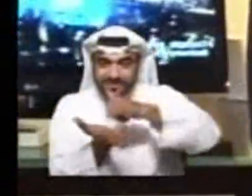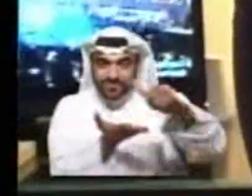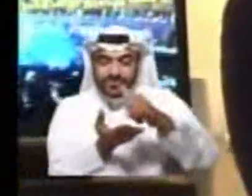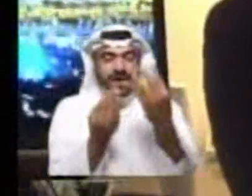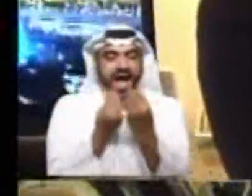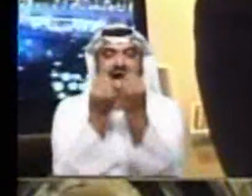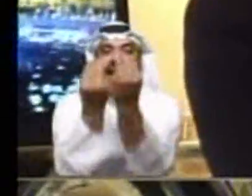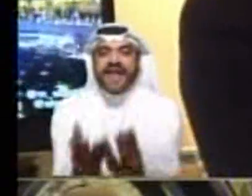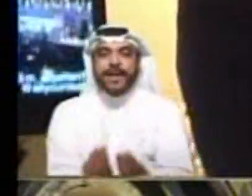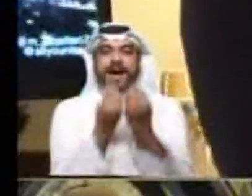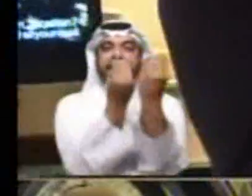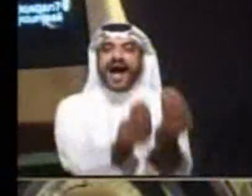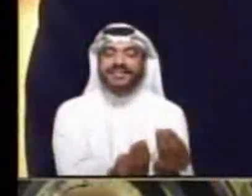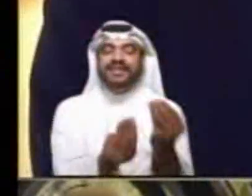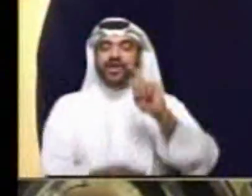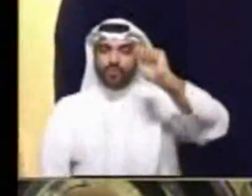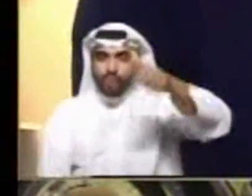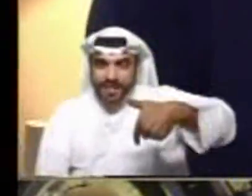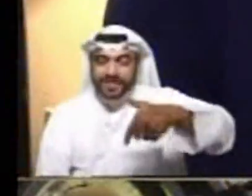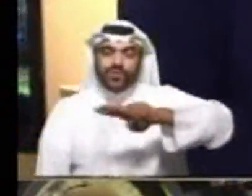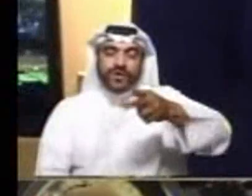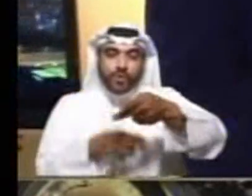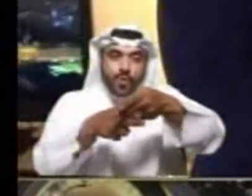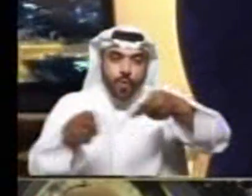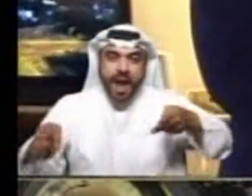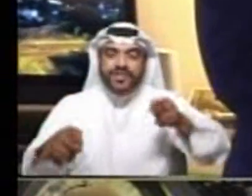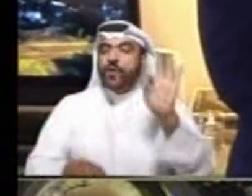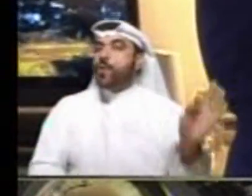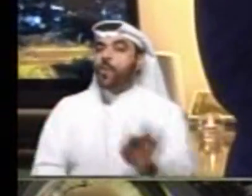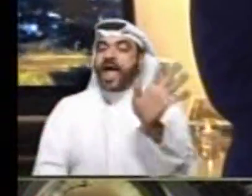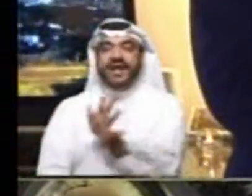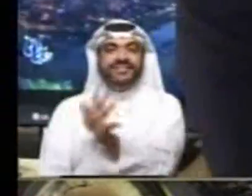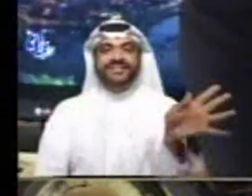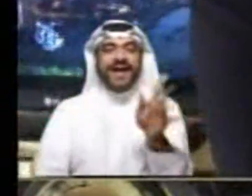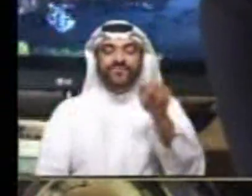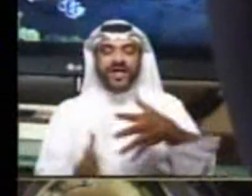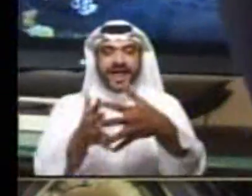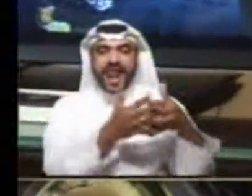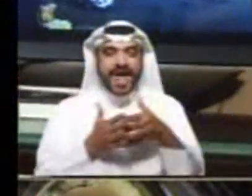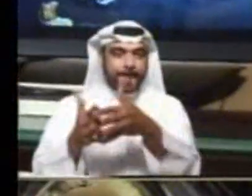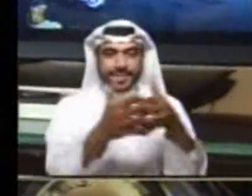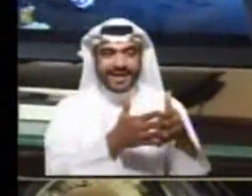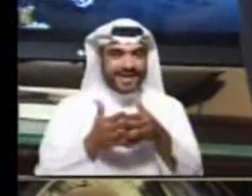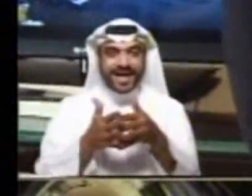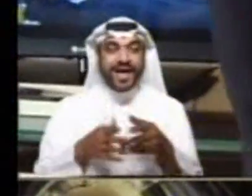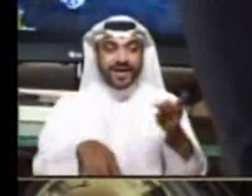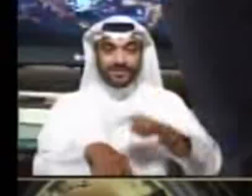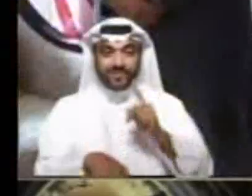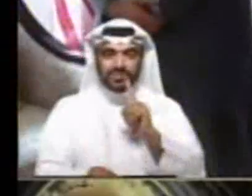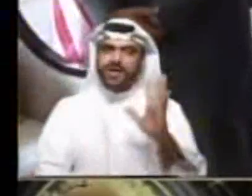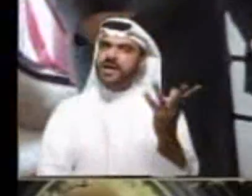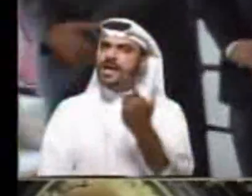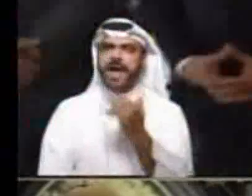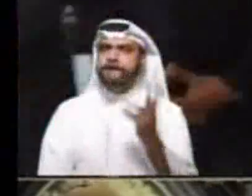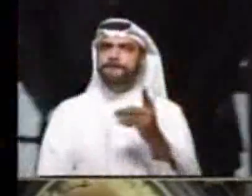خدمات للمواطنين والمقيمين الكويتيين في الساحل الشرقي للولايات المتحدة الأمريكية، والذي يقدر